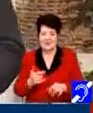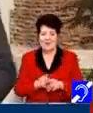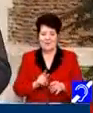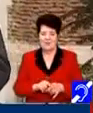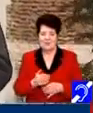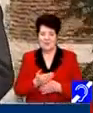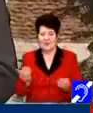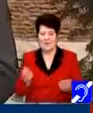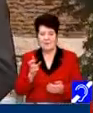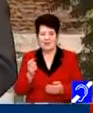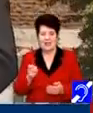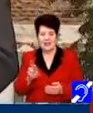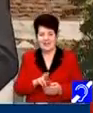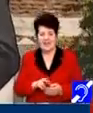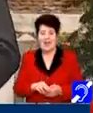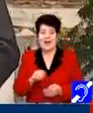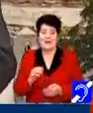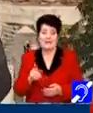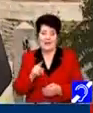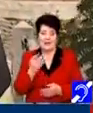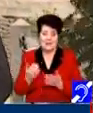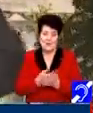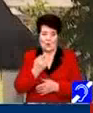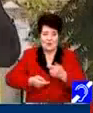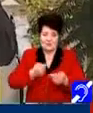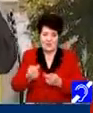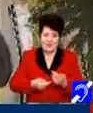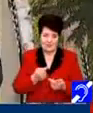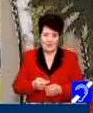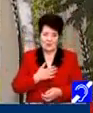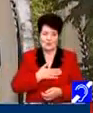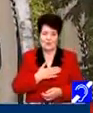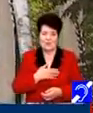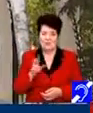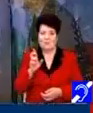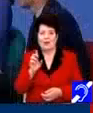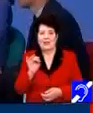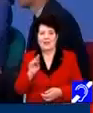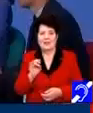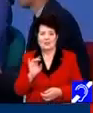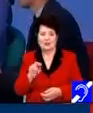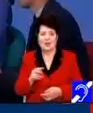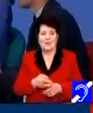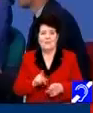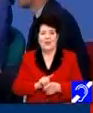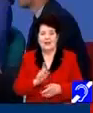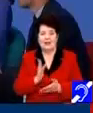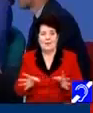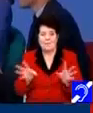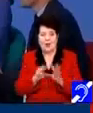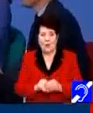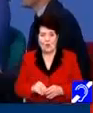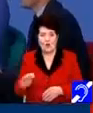analiștii monarhiei britanice, care văd cum o nouă generație începe să se impună în sufletul britanicilor. În cele mai recente apariții împreună